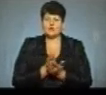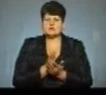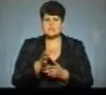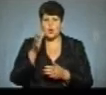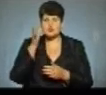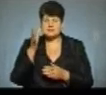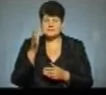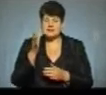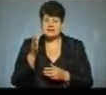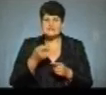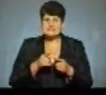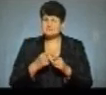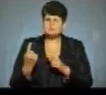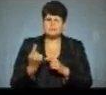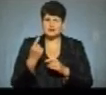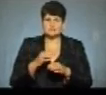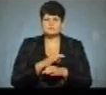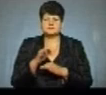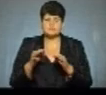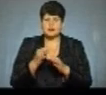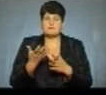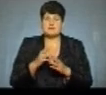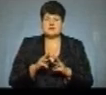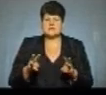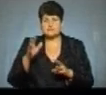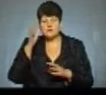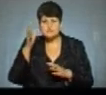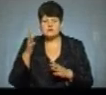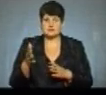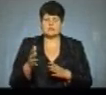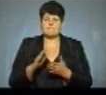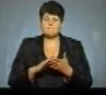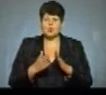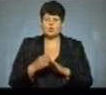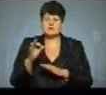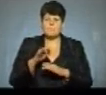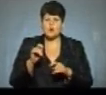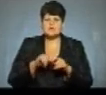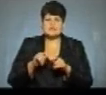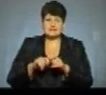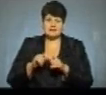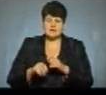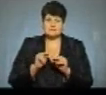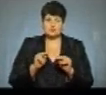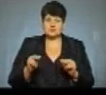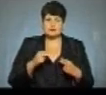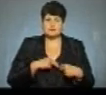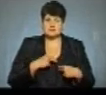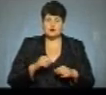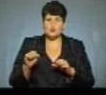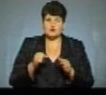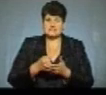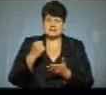Нагадаю, тестування – це пілотний проєкт Міністерства освіти і науки України. Положення про сертифікацію педагогічних працівників уряд